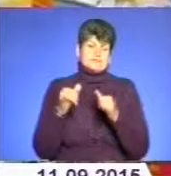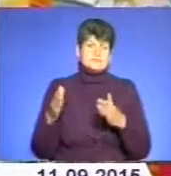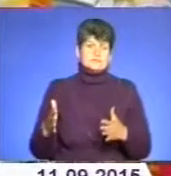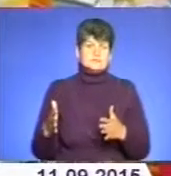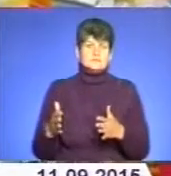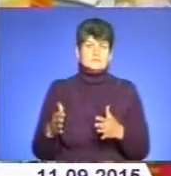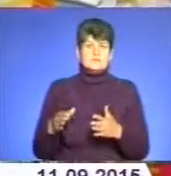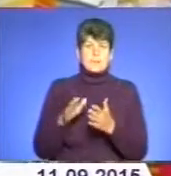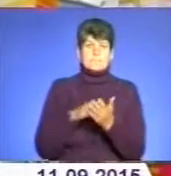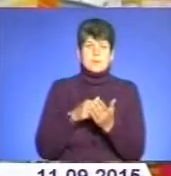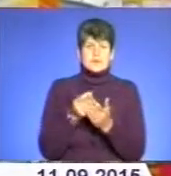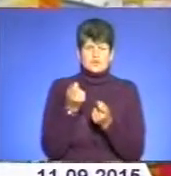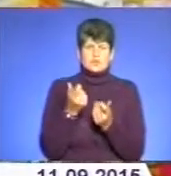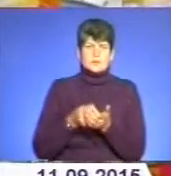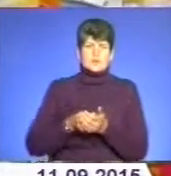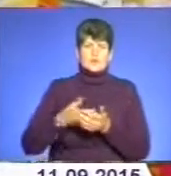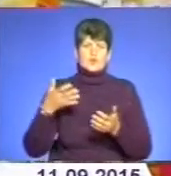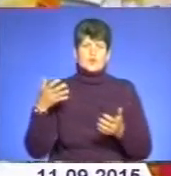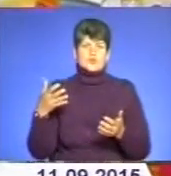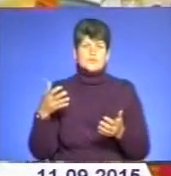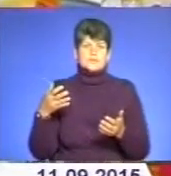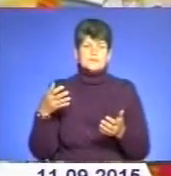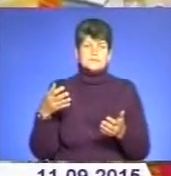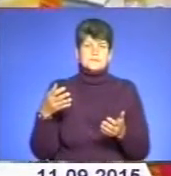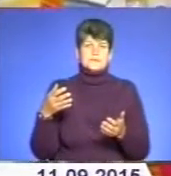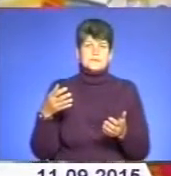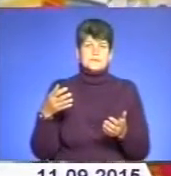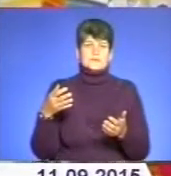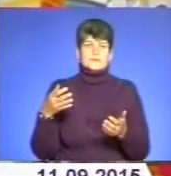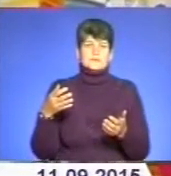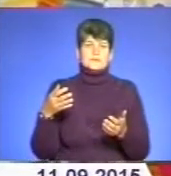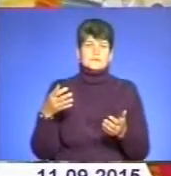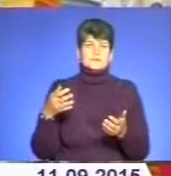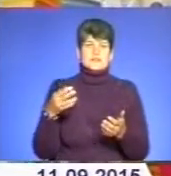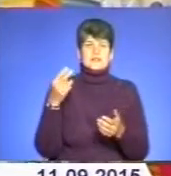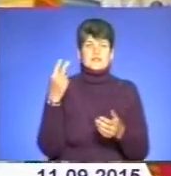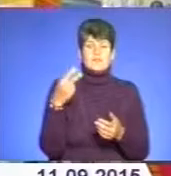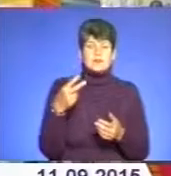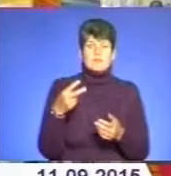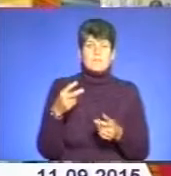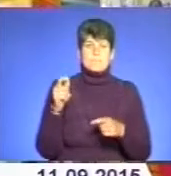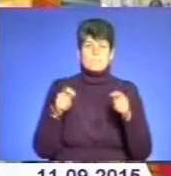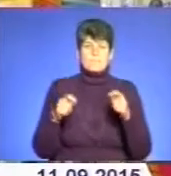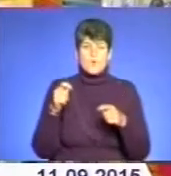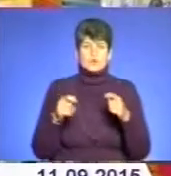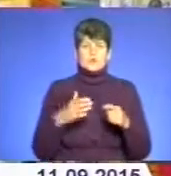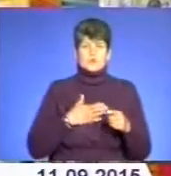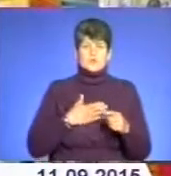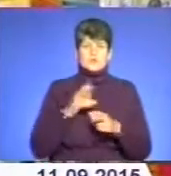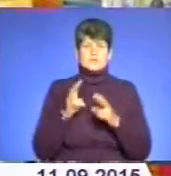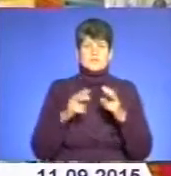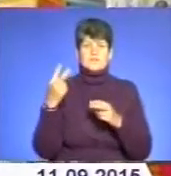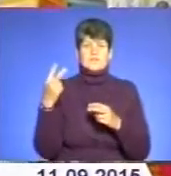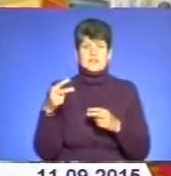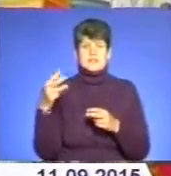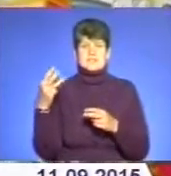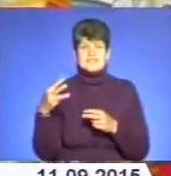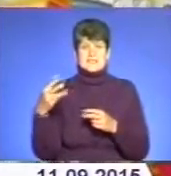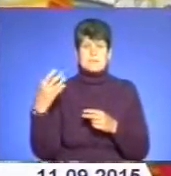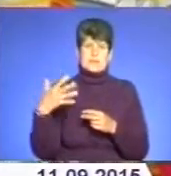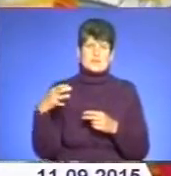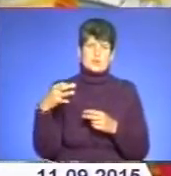ні, масло трошки подорожчало. От, там 20, я кажу, молочка нашого заводу 20-30-50 копійок в